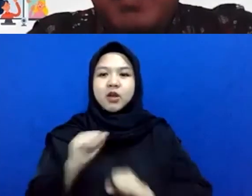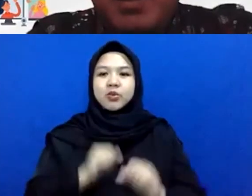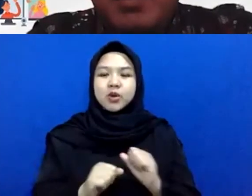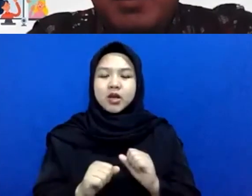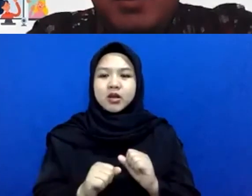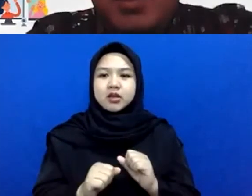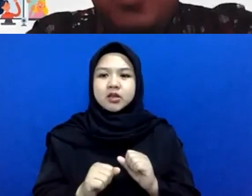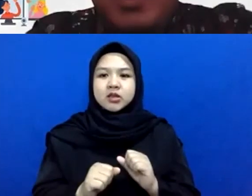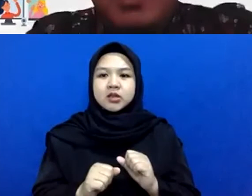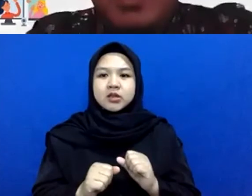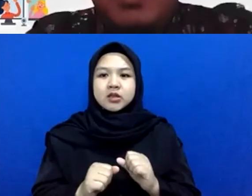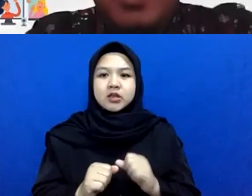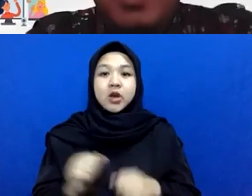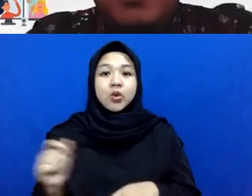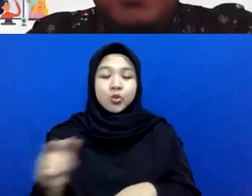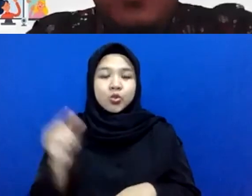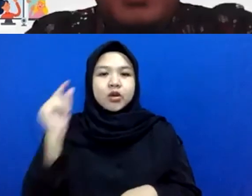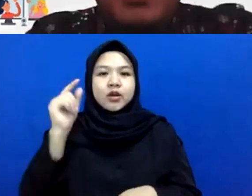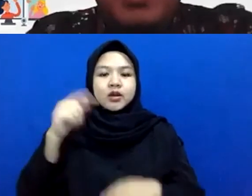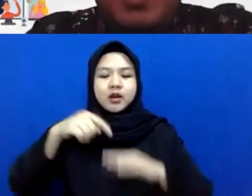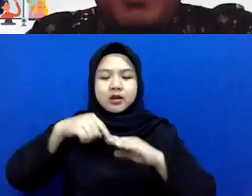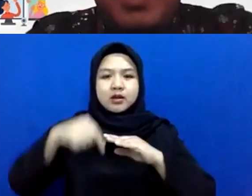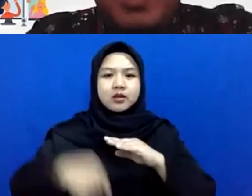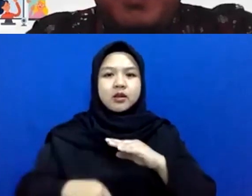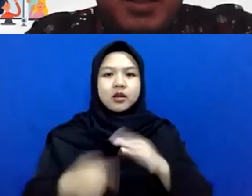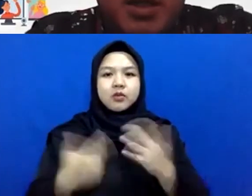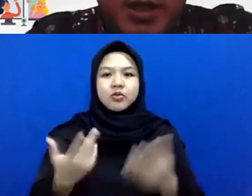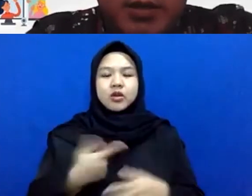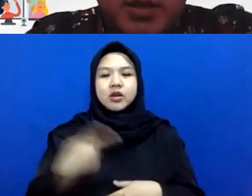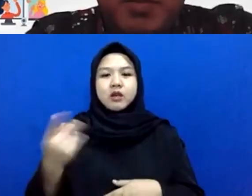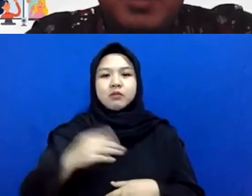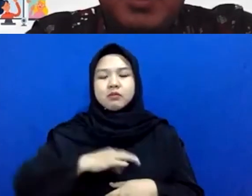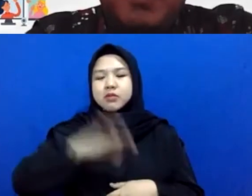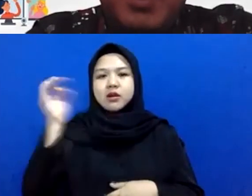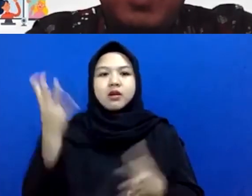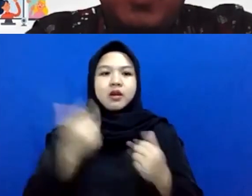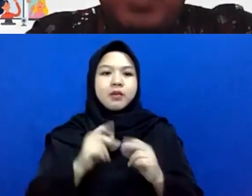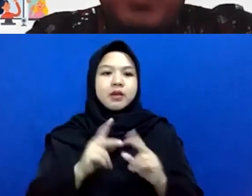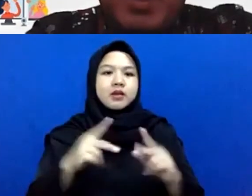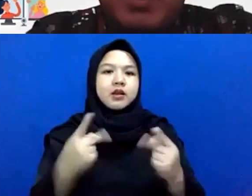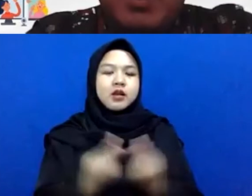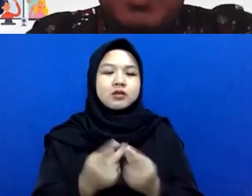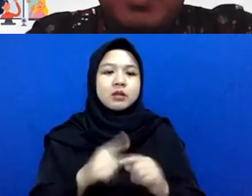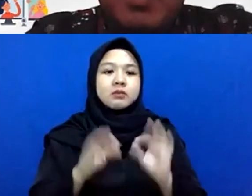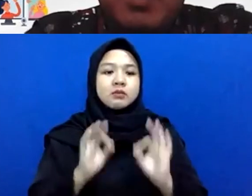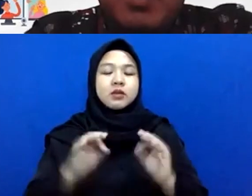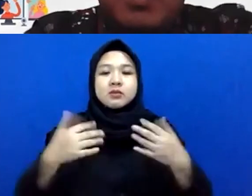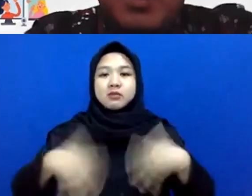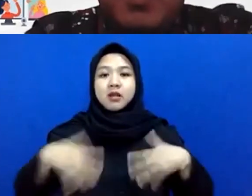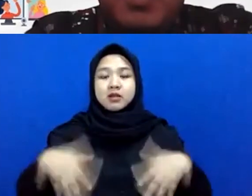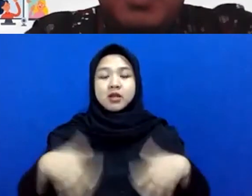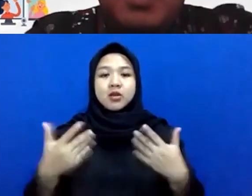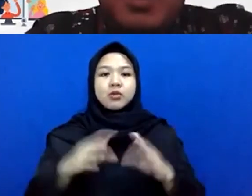yang memang unik, detail yang mungkin tidak pernah dia dapatkan di kelas. Tapi ketika dia praktikum ataupun magang,